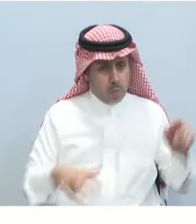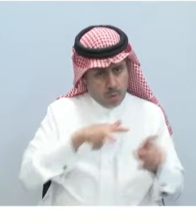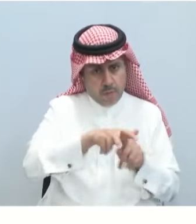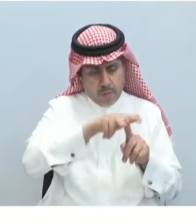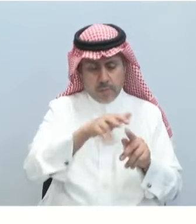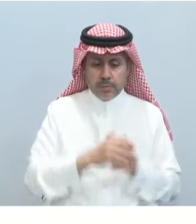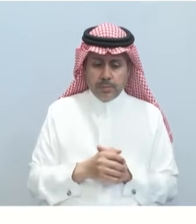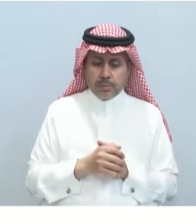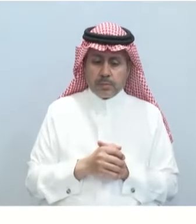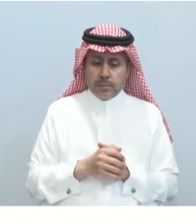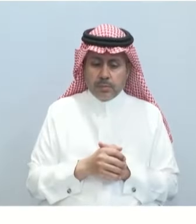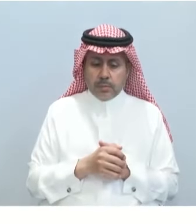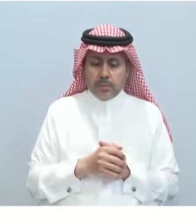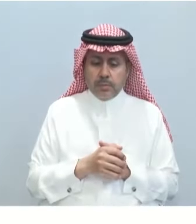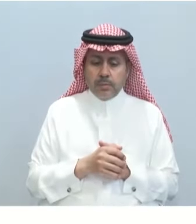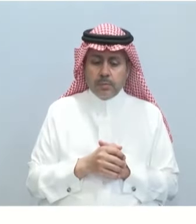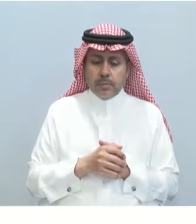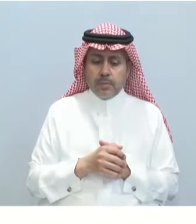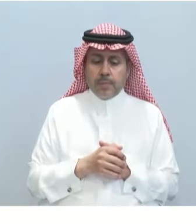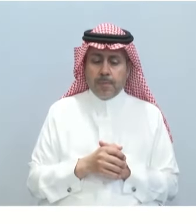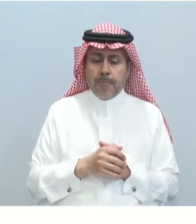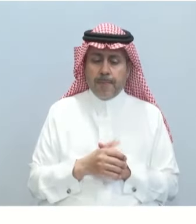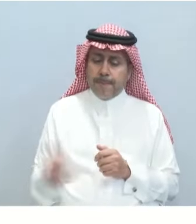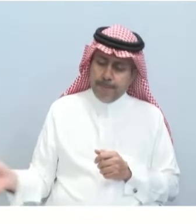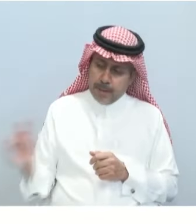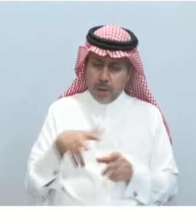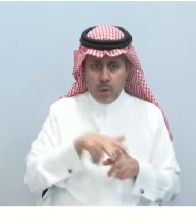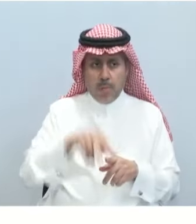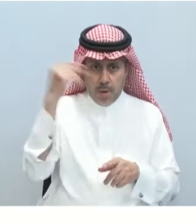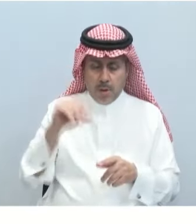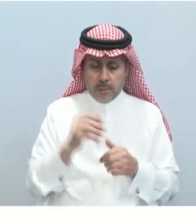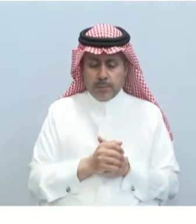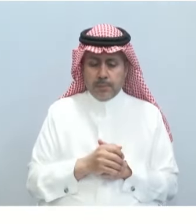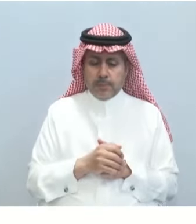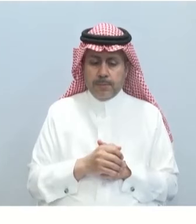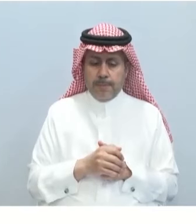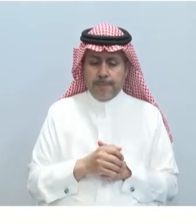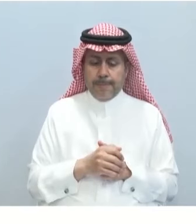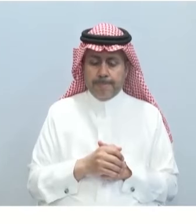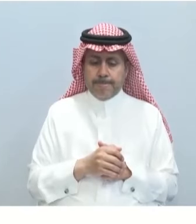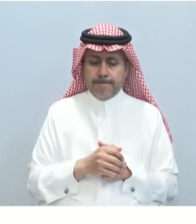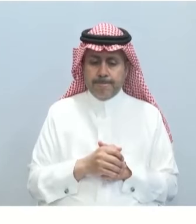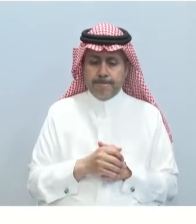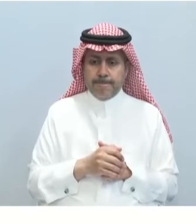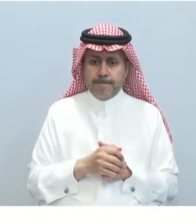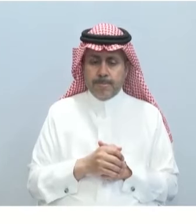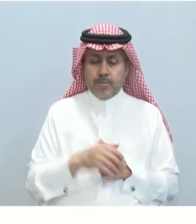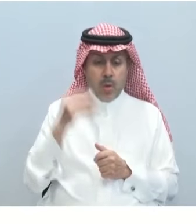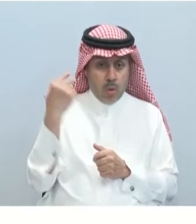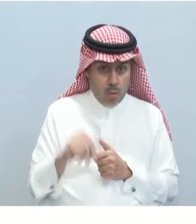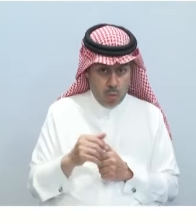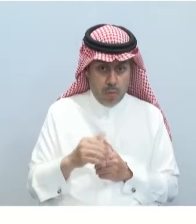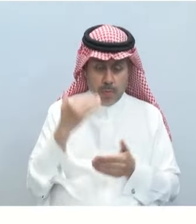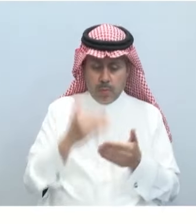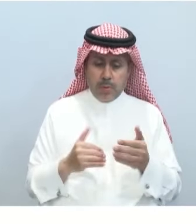او ساعده باي صوره من صوره التحريض او الاتفاق والمساعده على ارتكاب الجري المشار اليه في الفقره واحد من هذه الماده بالعقوبه